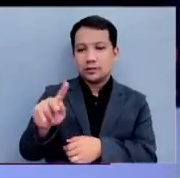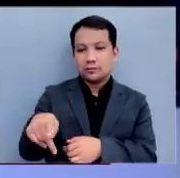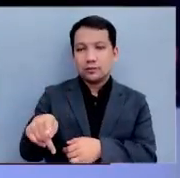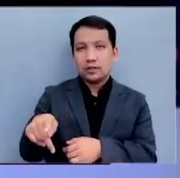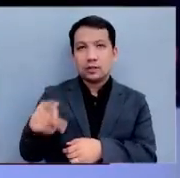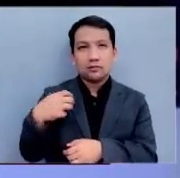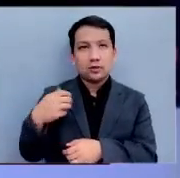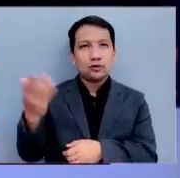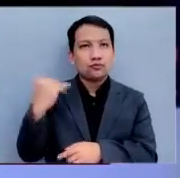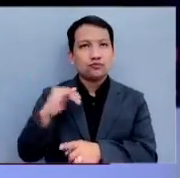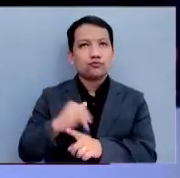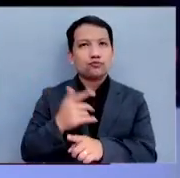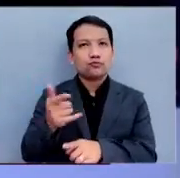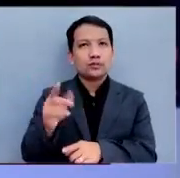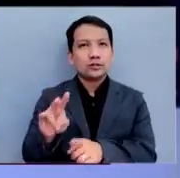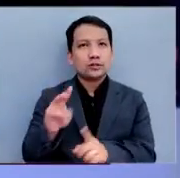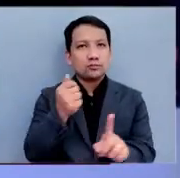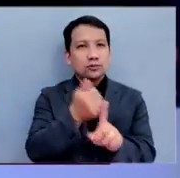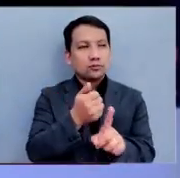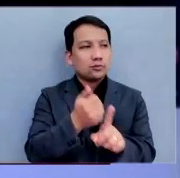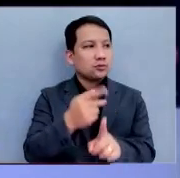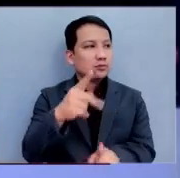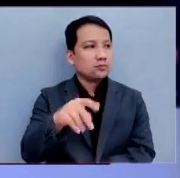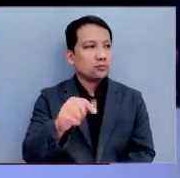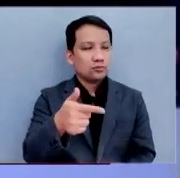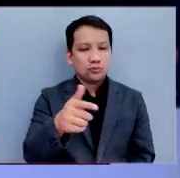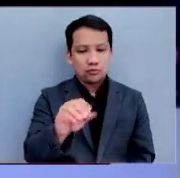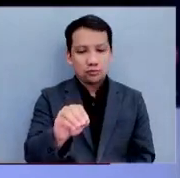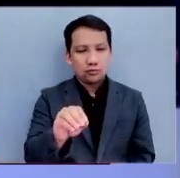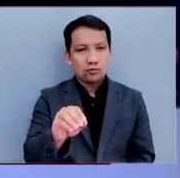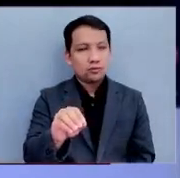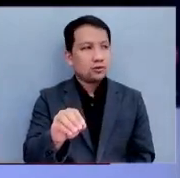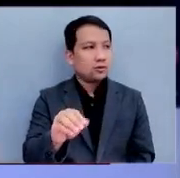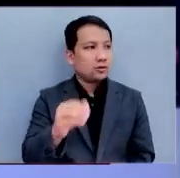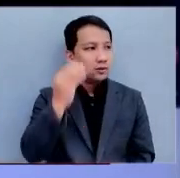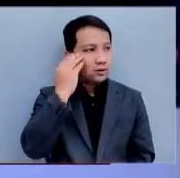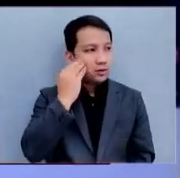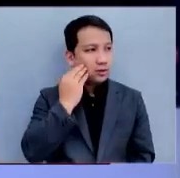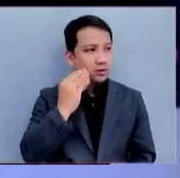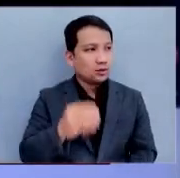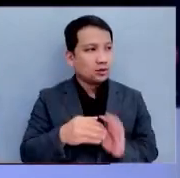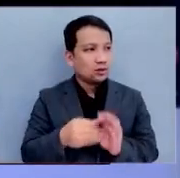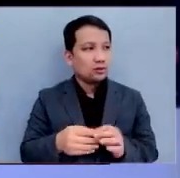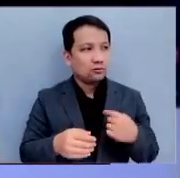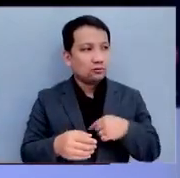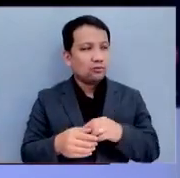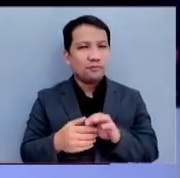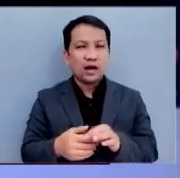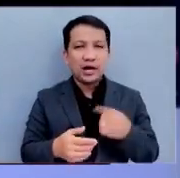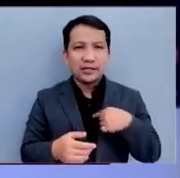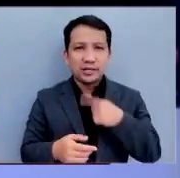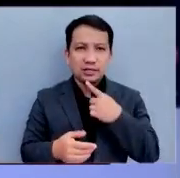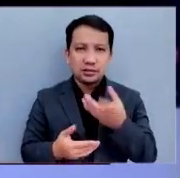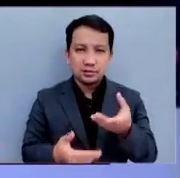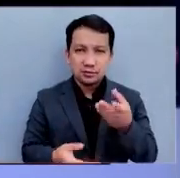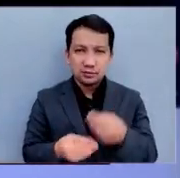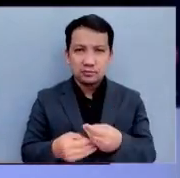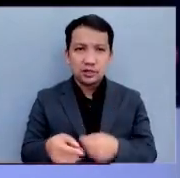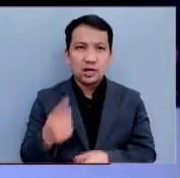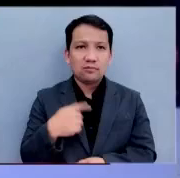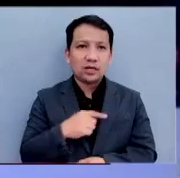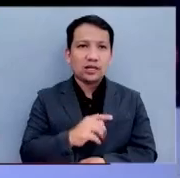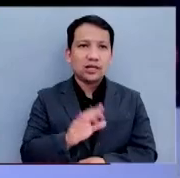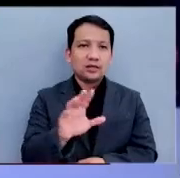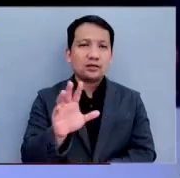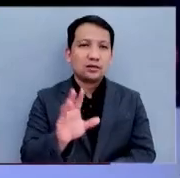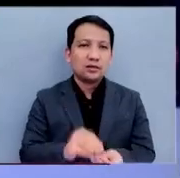June 27. Dismayado rin daw ang Kalim sa kulang-kulang na ebidensya kaya hindi madiin ang mga akusado. Nasa frontline